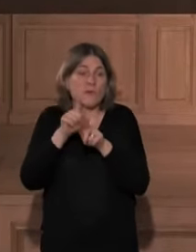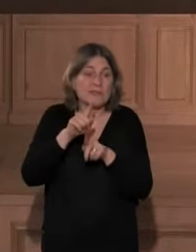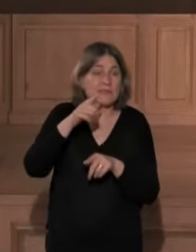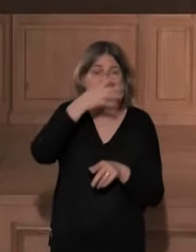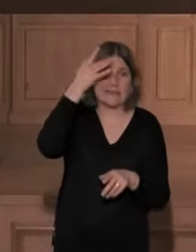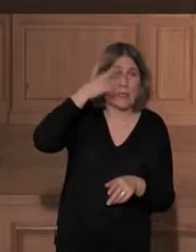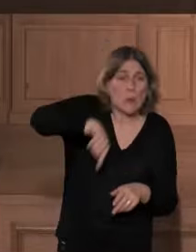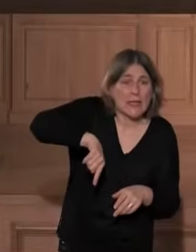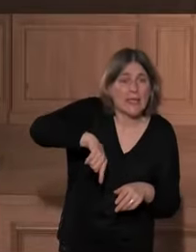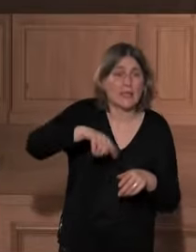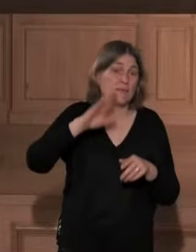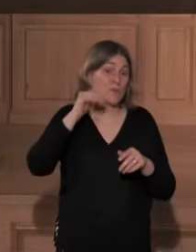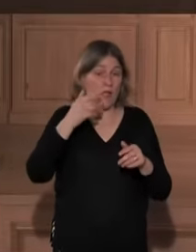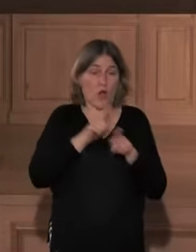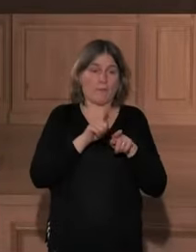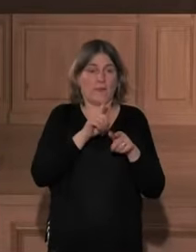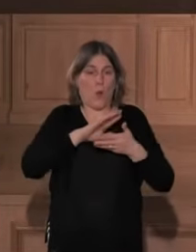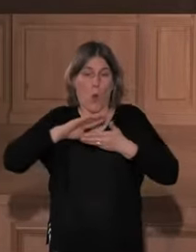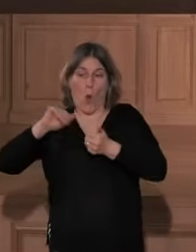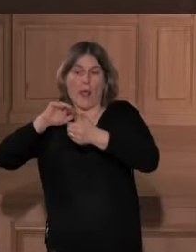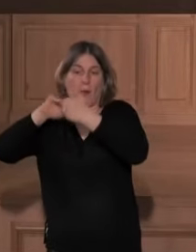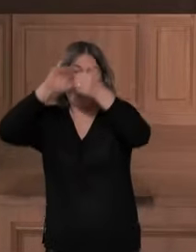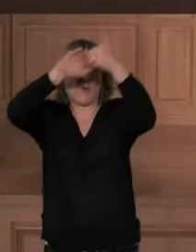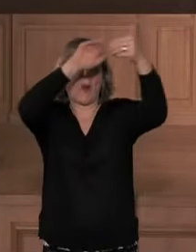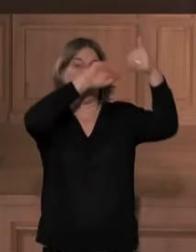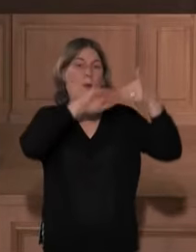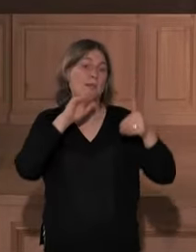banlieues, donc on a appelé ça le Relais Île-de-France. D'accord. Et